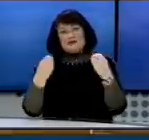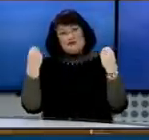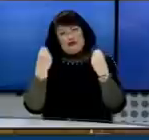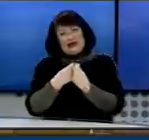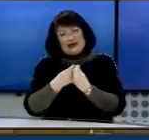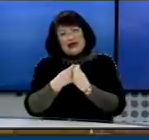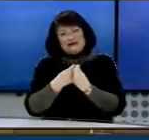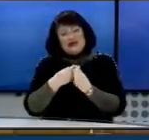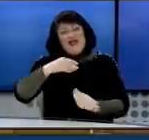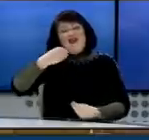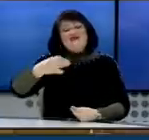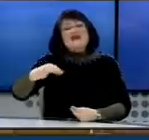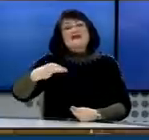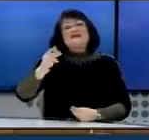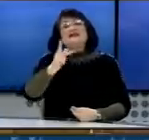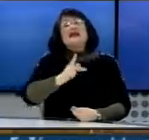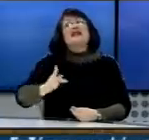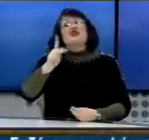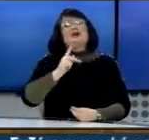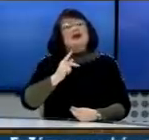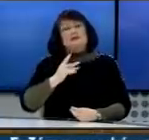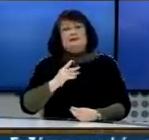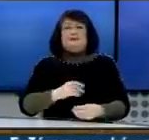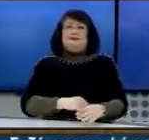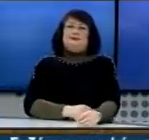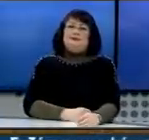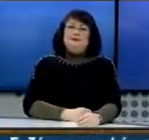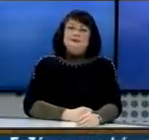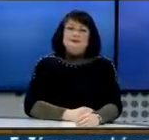με τις ευαισθησίες της κοινωνίας.